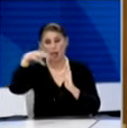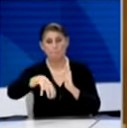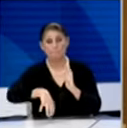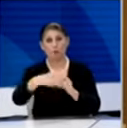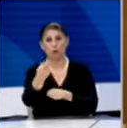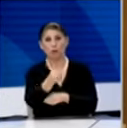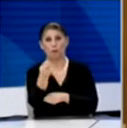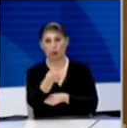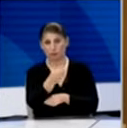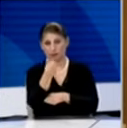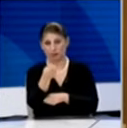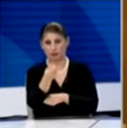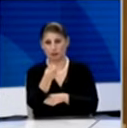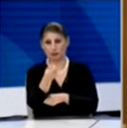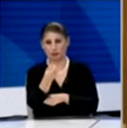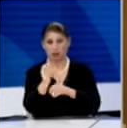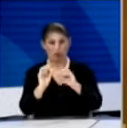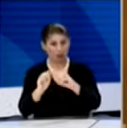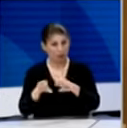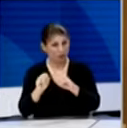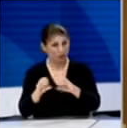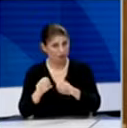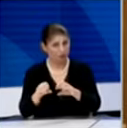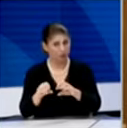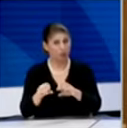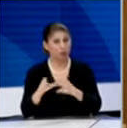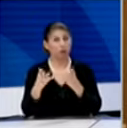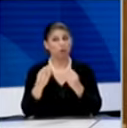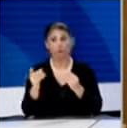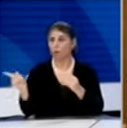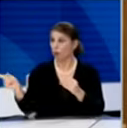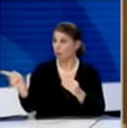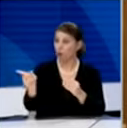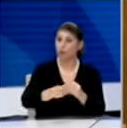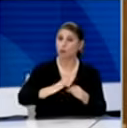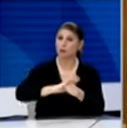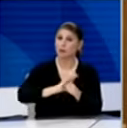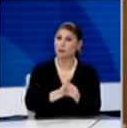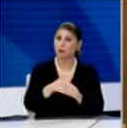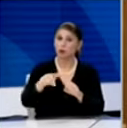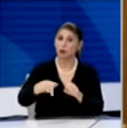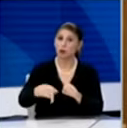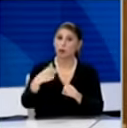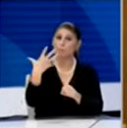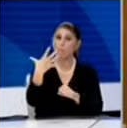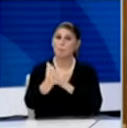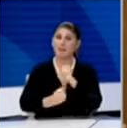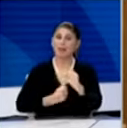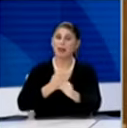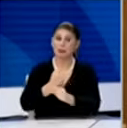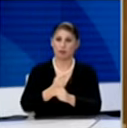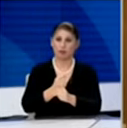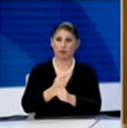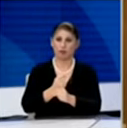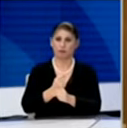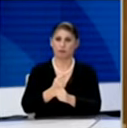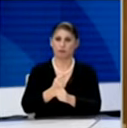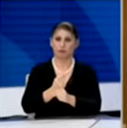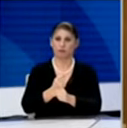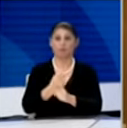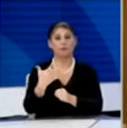εποχικούς πυροσβέστες, εκπαιδευμένους, πολλοί από τους οποίους συμπλήρωσαν τώρα και την πενταετία